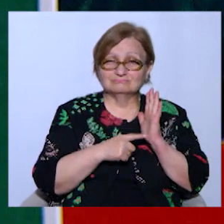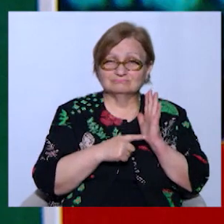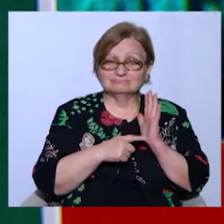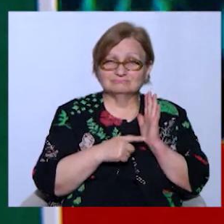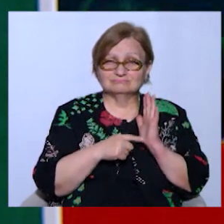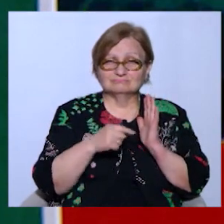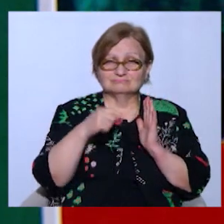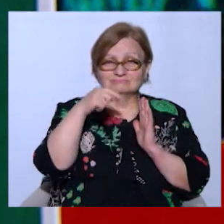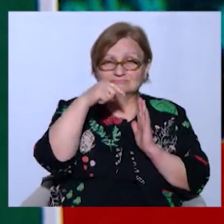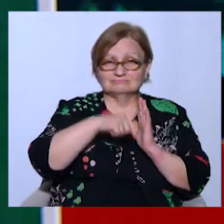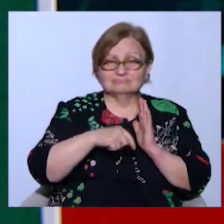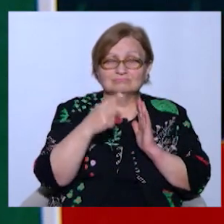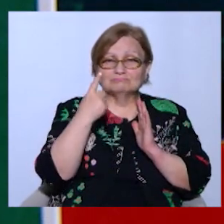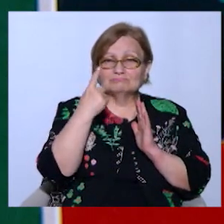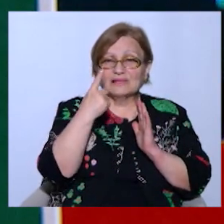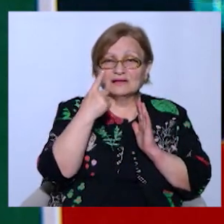180 გრადუსის